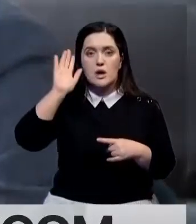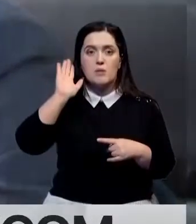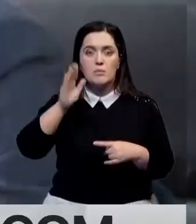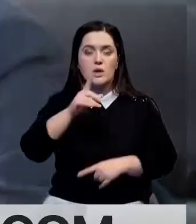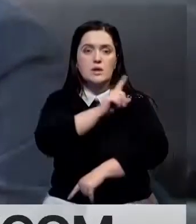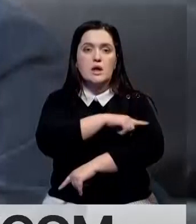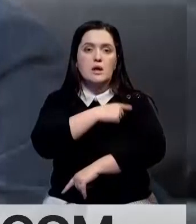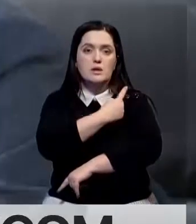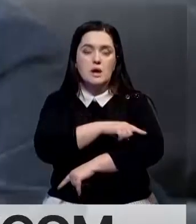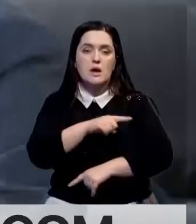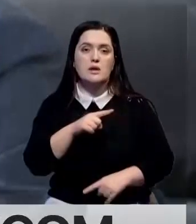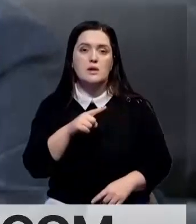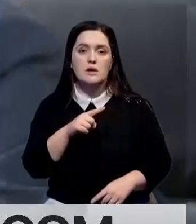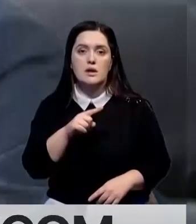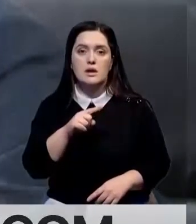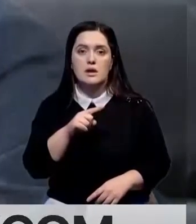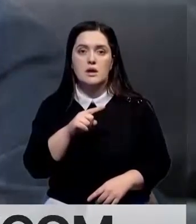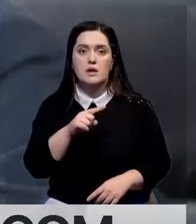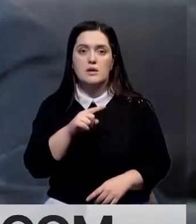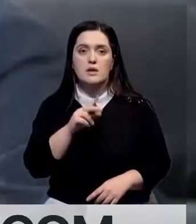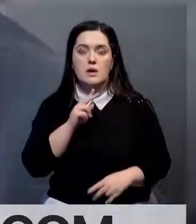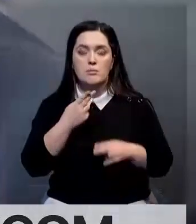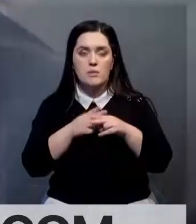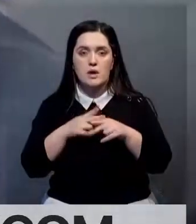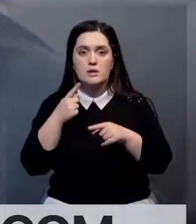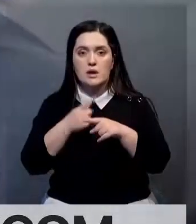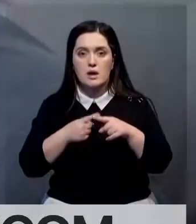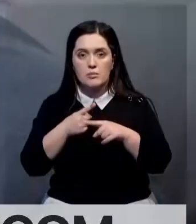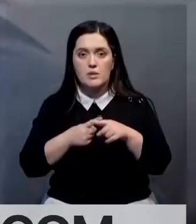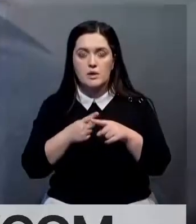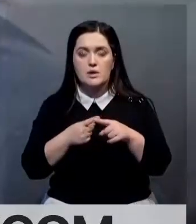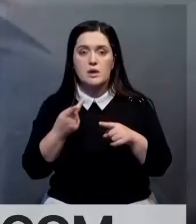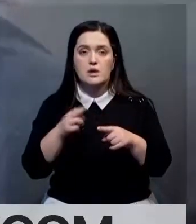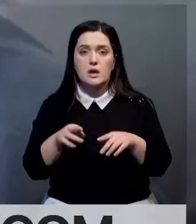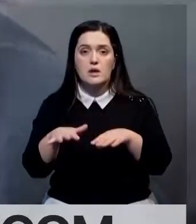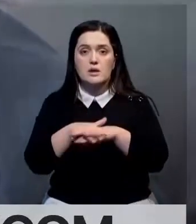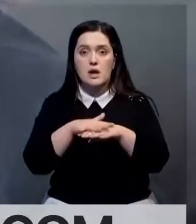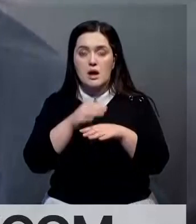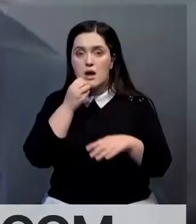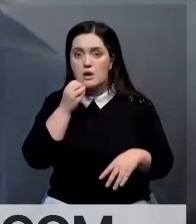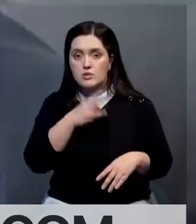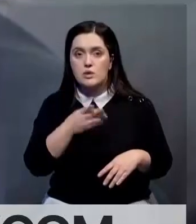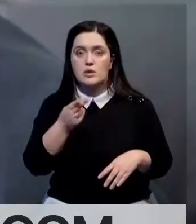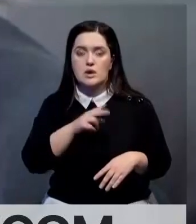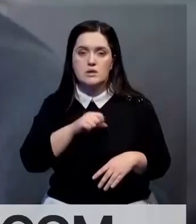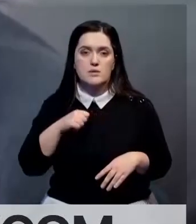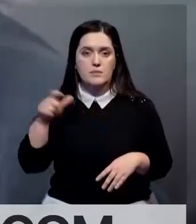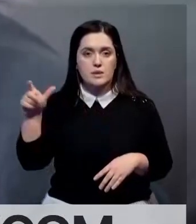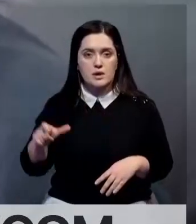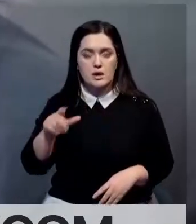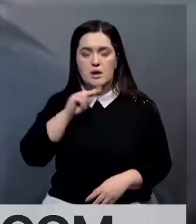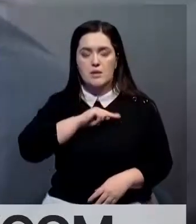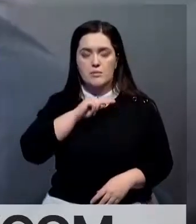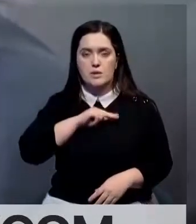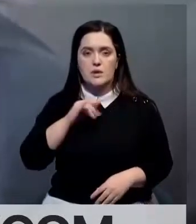доктора, которые будут непосредственно работать с этим оборудованием. Это как для населения хорошо, так и для самих сотрудников, для их